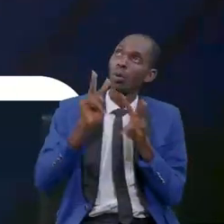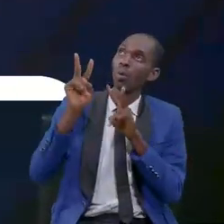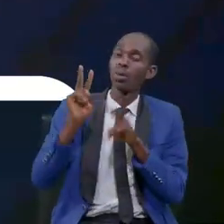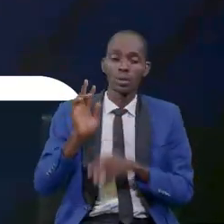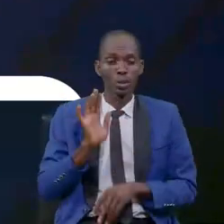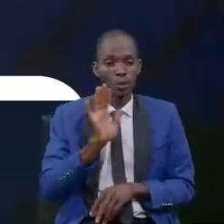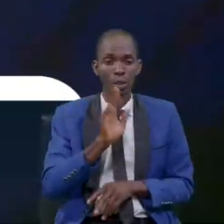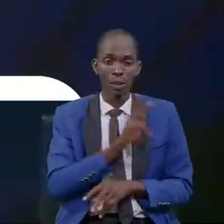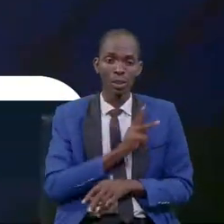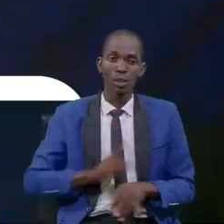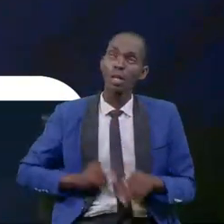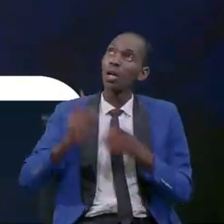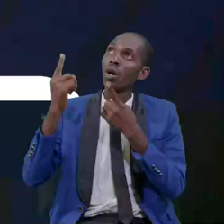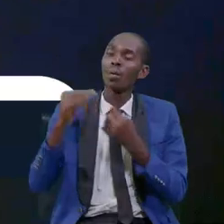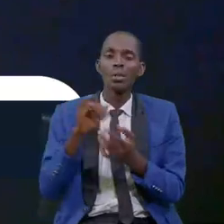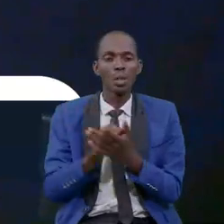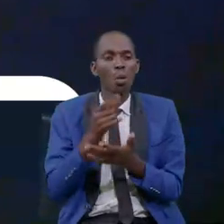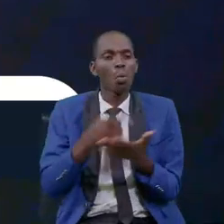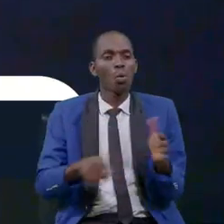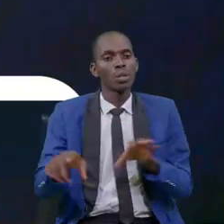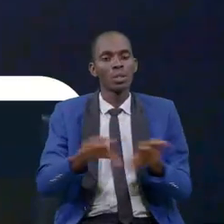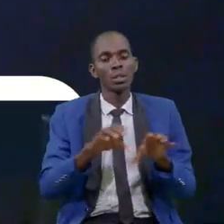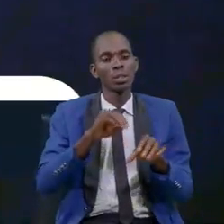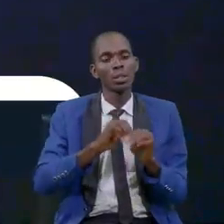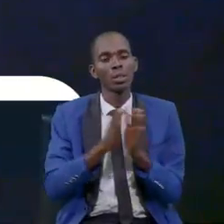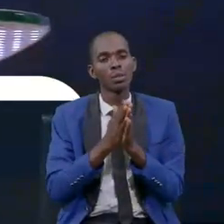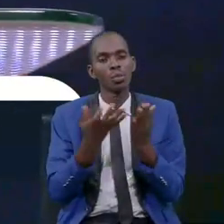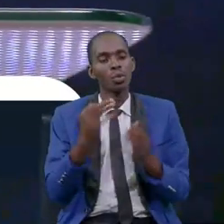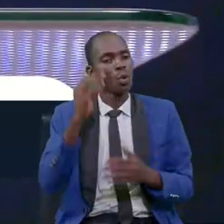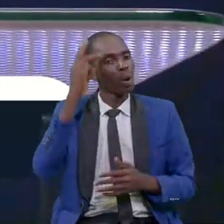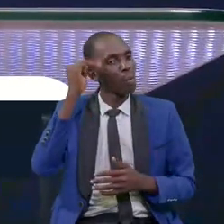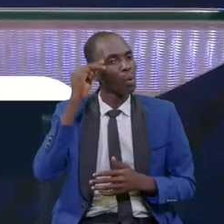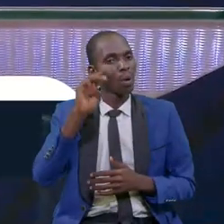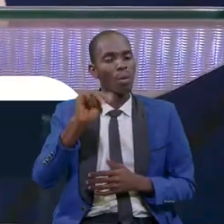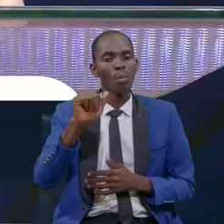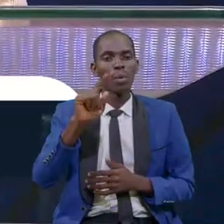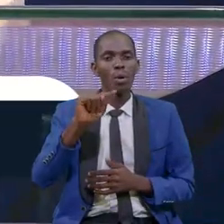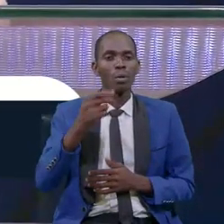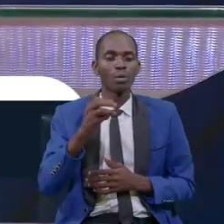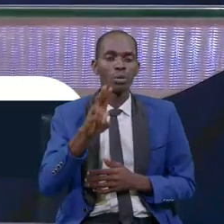que ton roi vient. C'est ce qu'ils ont fait en Matthieu.